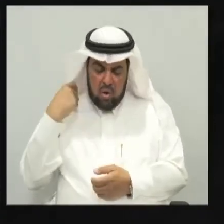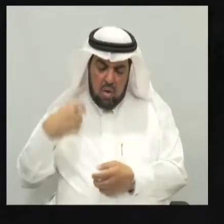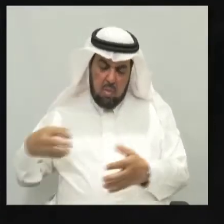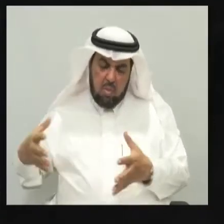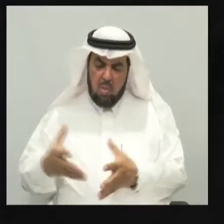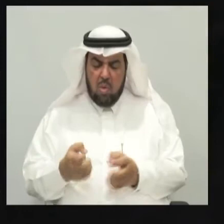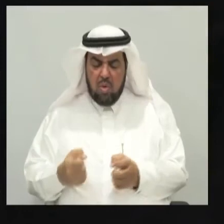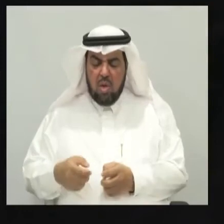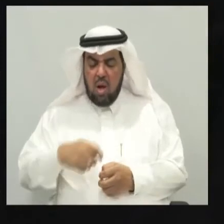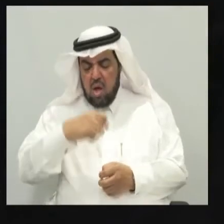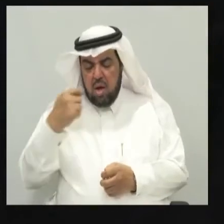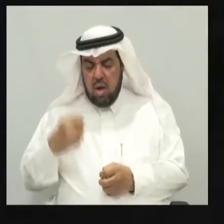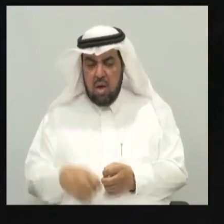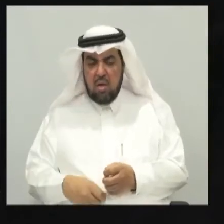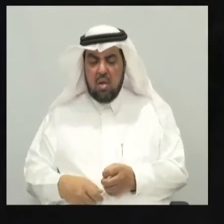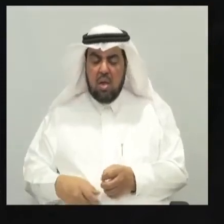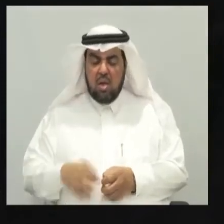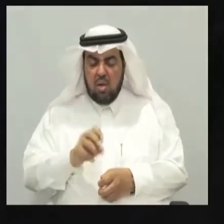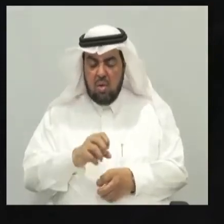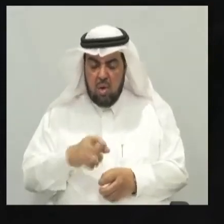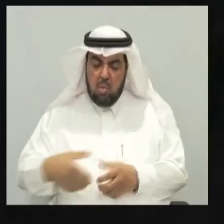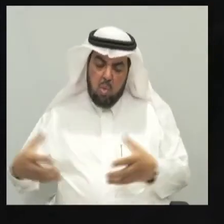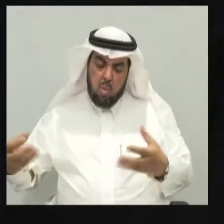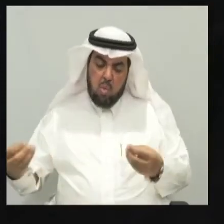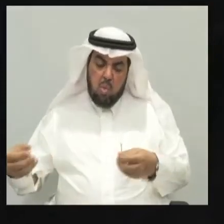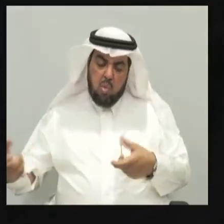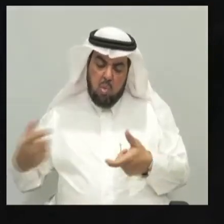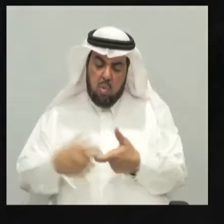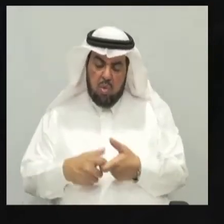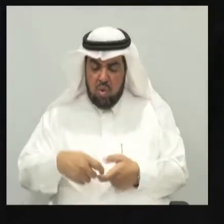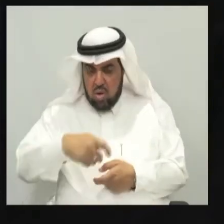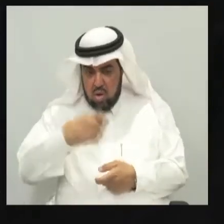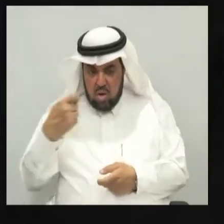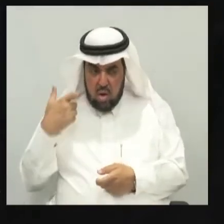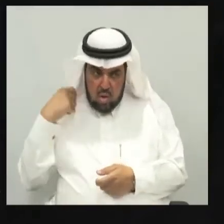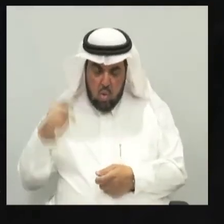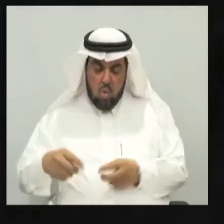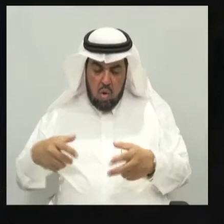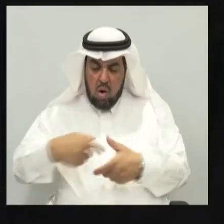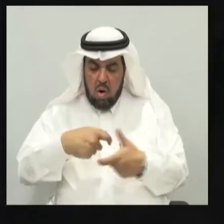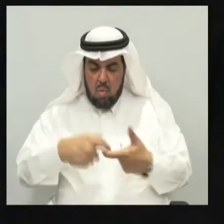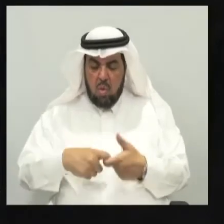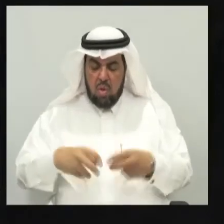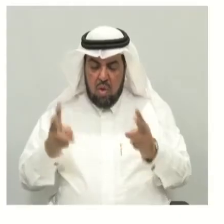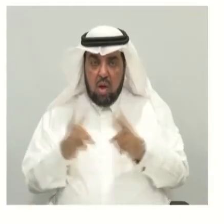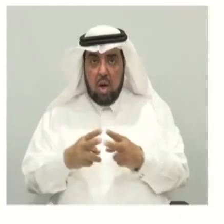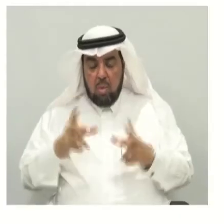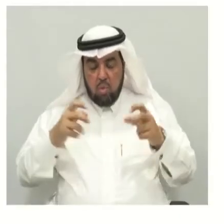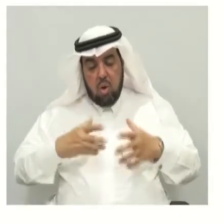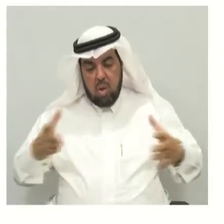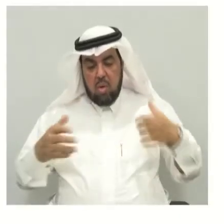الحرارة. فأي عنصر موصل الحرارة هو أيضا موصل لماذا؟ للكهرباء بصورة ماذا؟ بصورة كبيرة.